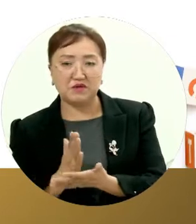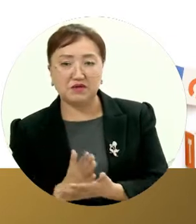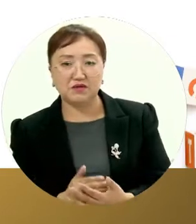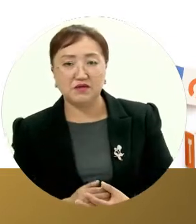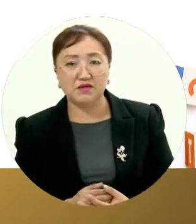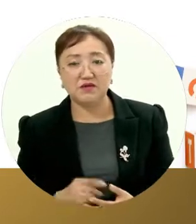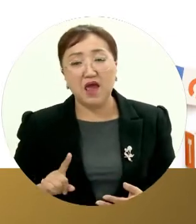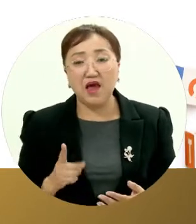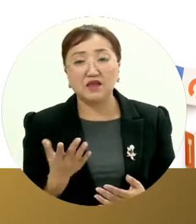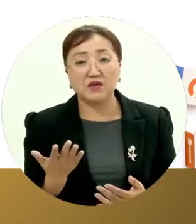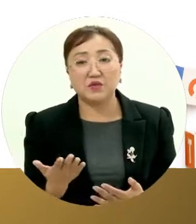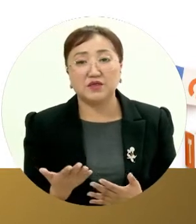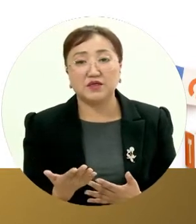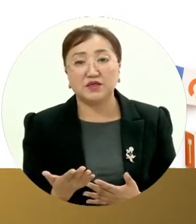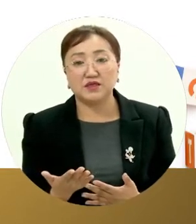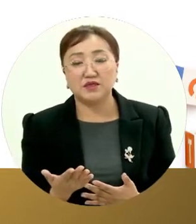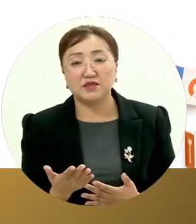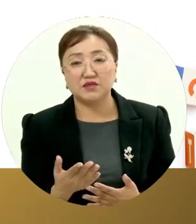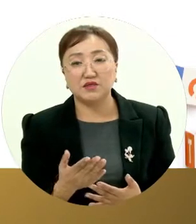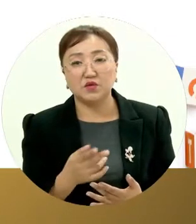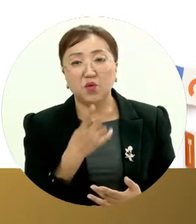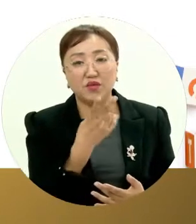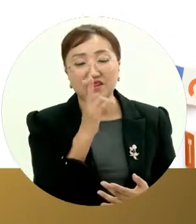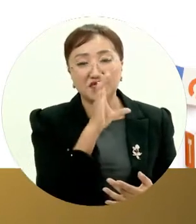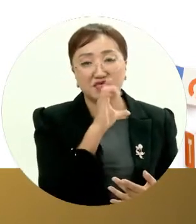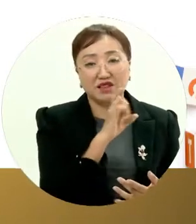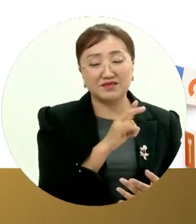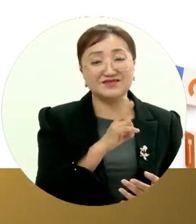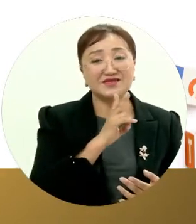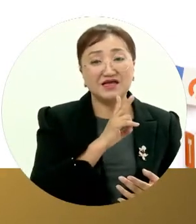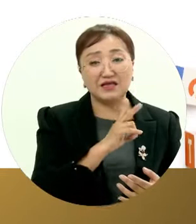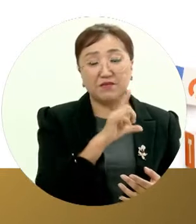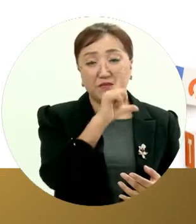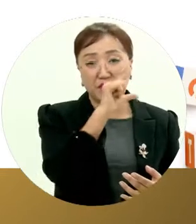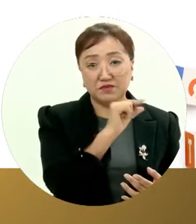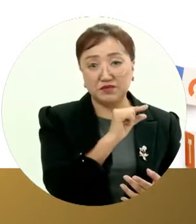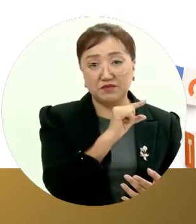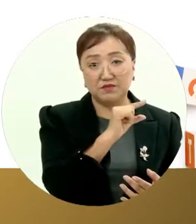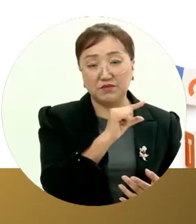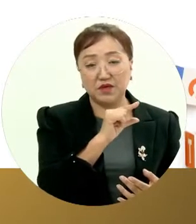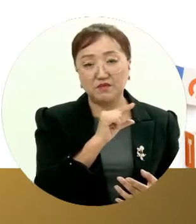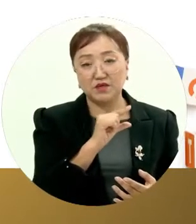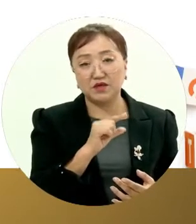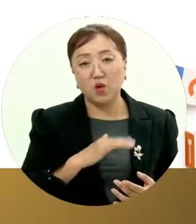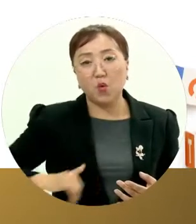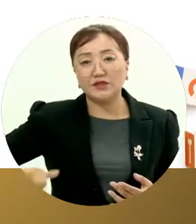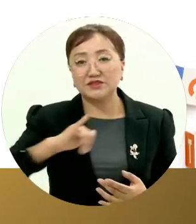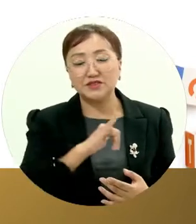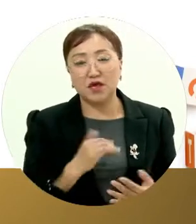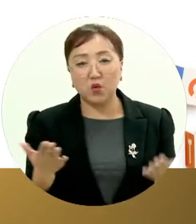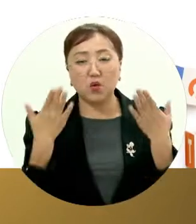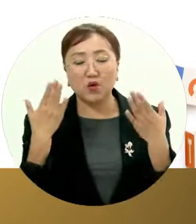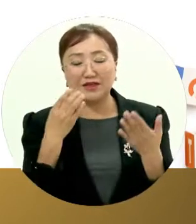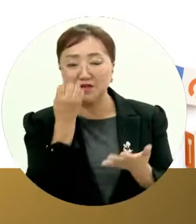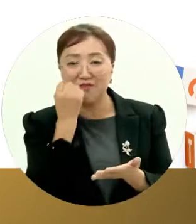өртдөг. Яагт гэхээр одоо энэ үндсэн цалинтай хүмүүсийн цалингийн хэмжээг улсын их хурлаас